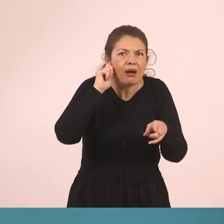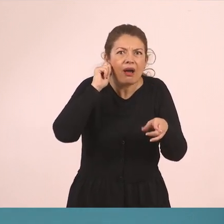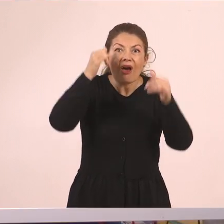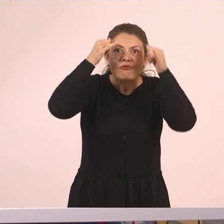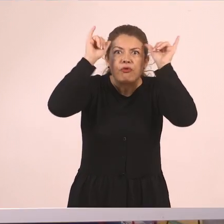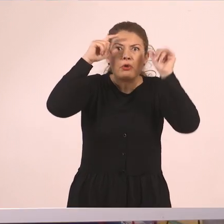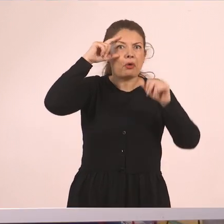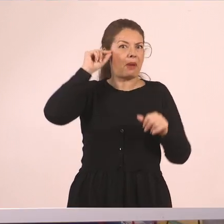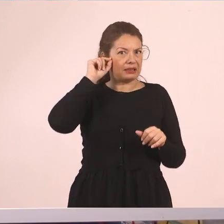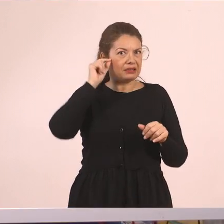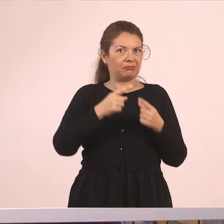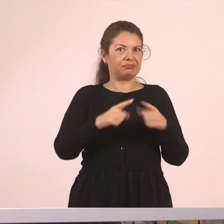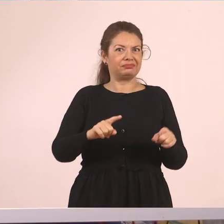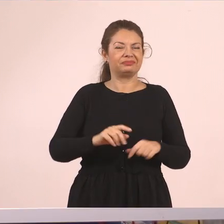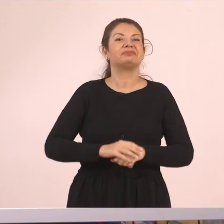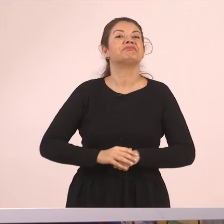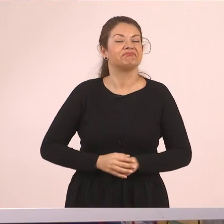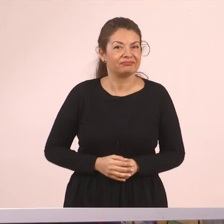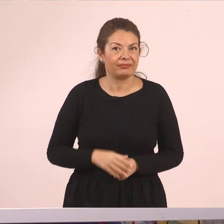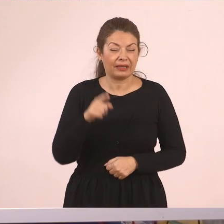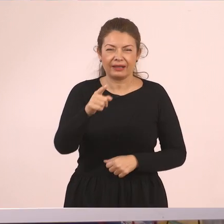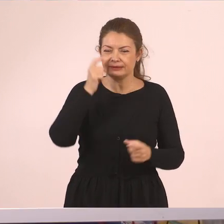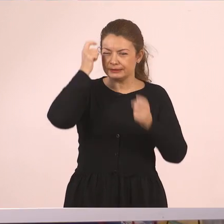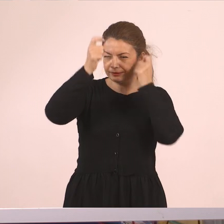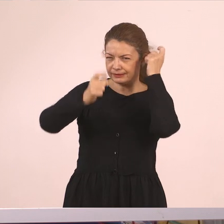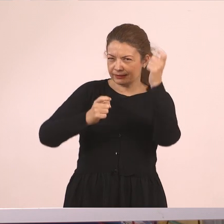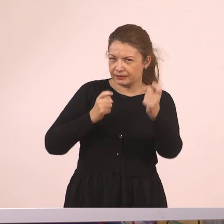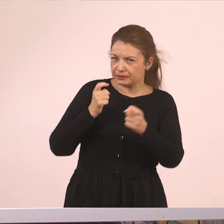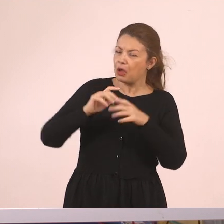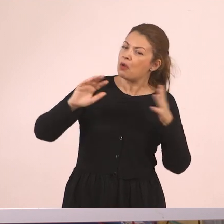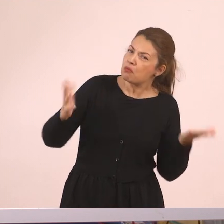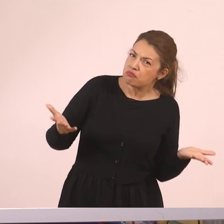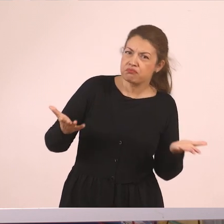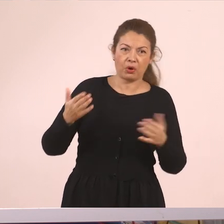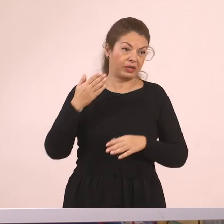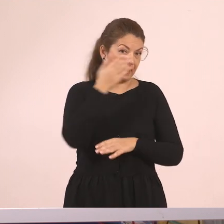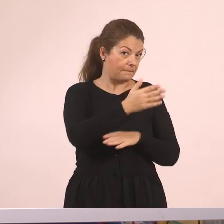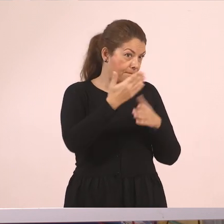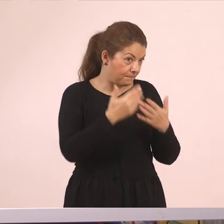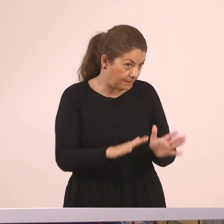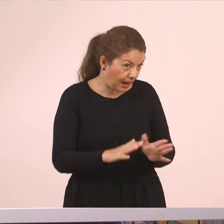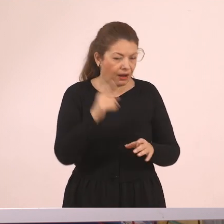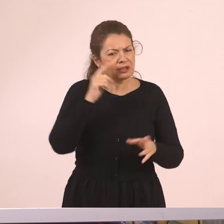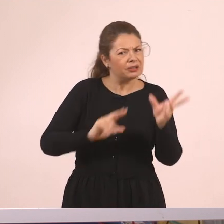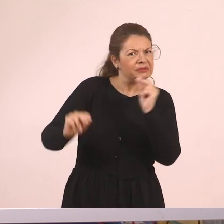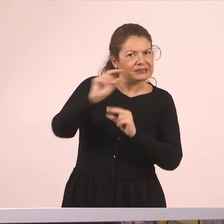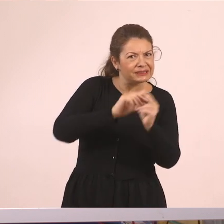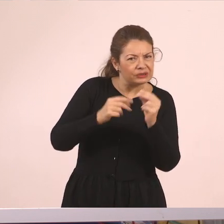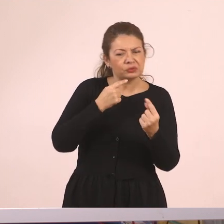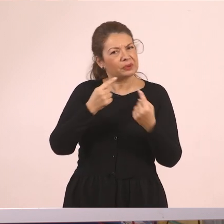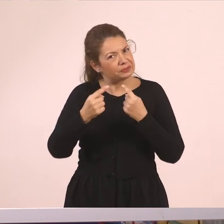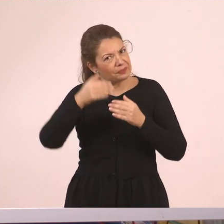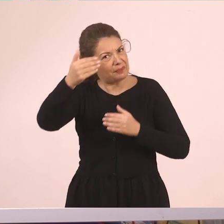Θα ήθελα λοιπόν να σκεφτείτε όμορφα τέτοια μέρη που ίσως έτσι έχετε επισκεφτεί και να τα συζητήσουμε και να τα